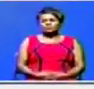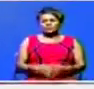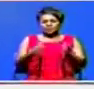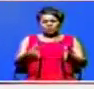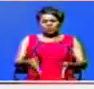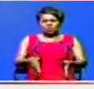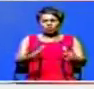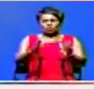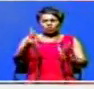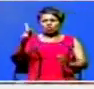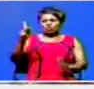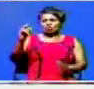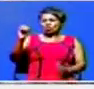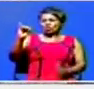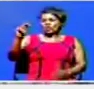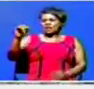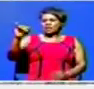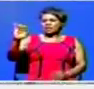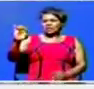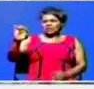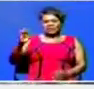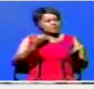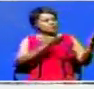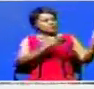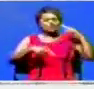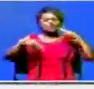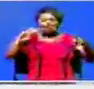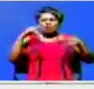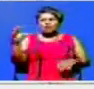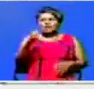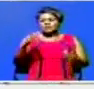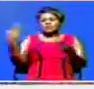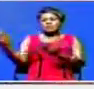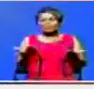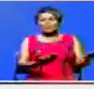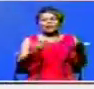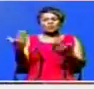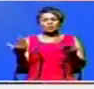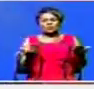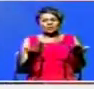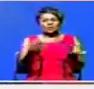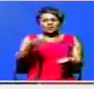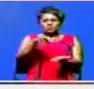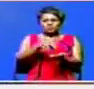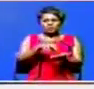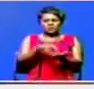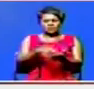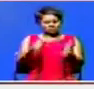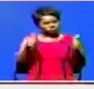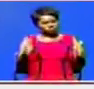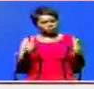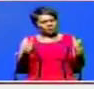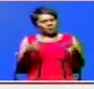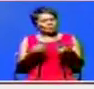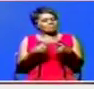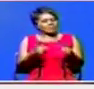Barabara ya Koinange kwenye mkahawa wa Shila, wateja wanakaribishwa. Taswira ni ya mambo shwari.